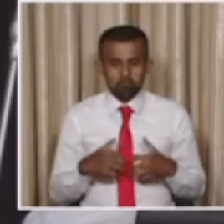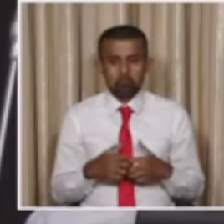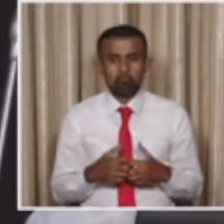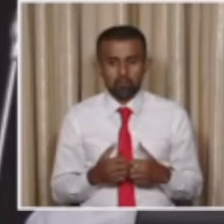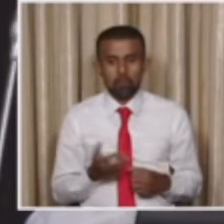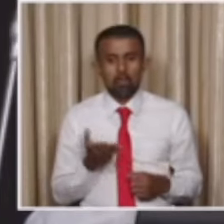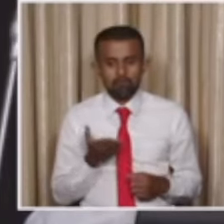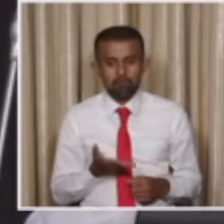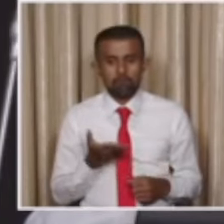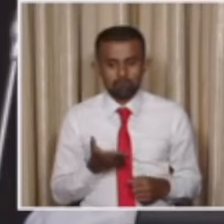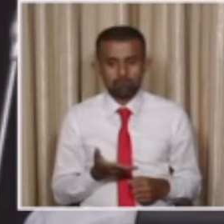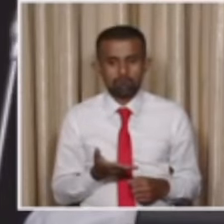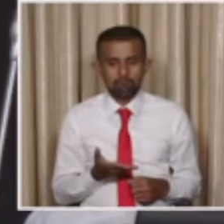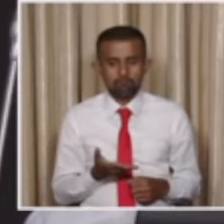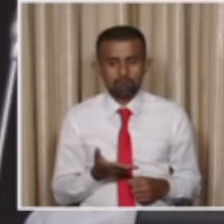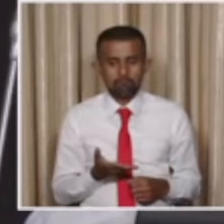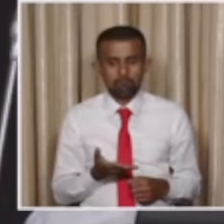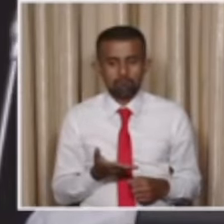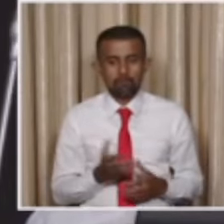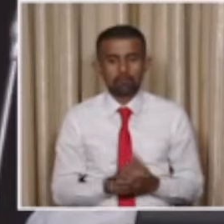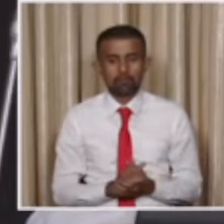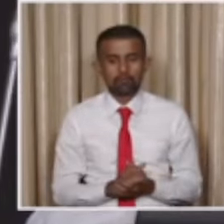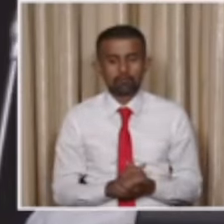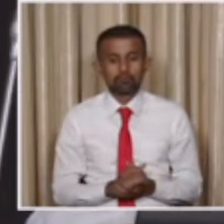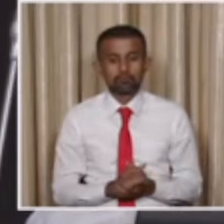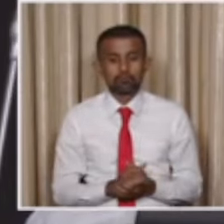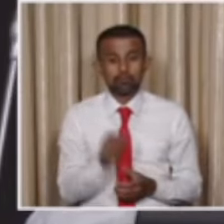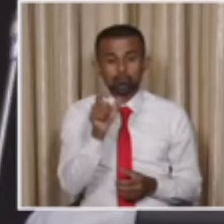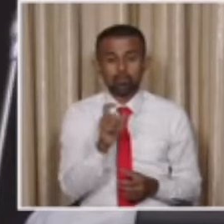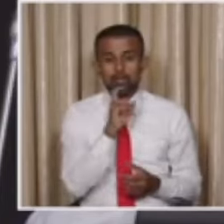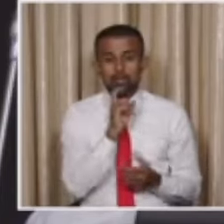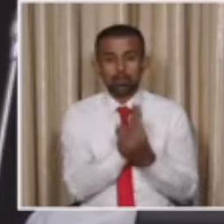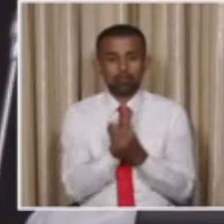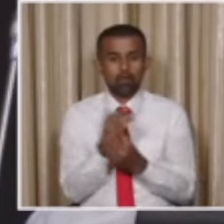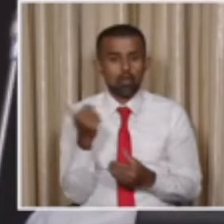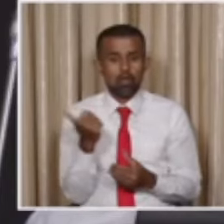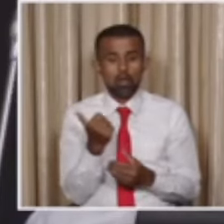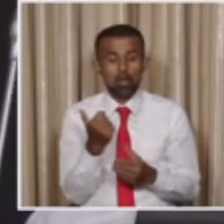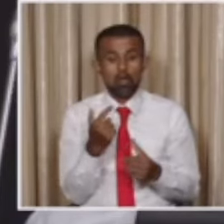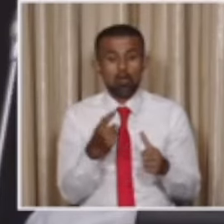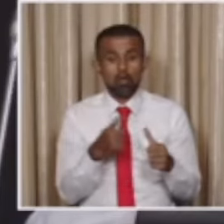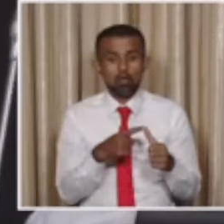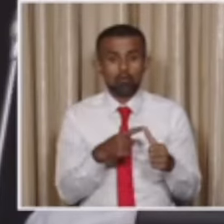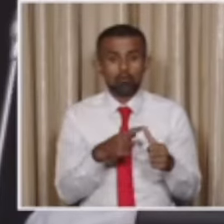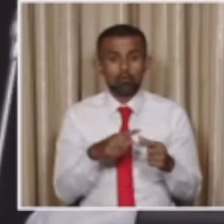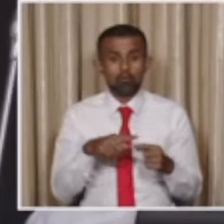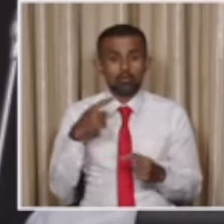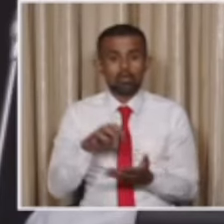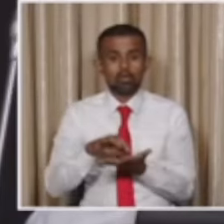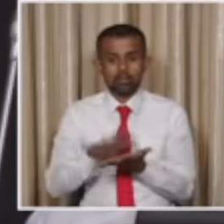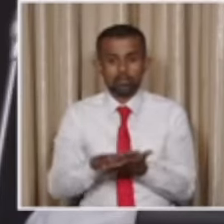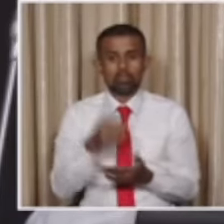මේ ගරු කතානායකතුමනි. අනිත් එක එතුමා ඉන්න නඩුවල ඔක්කොම අලුත් කඩේ නීතිඥවරු දන්නවා හෙට දෙන තීන්දුව මොකද්ද